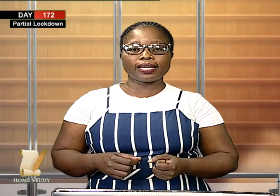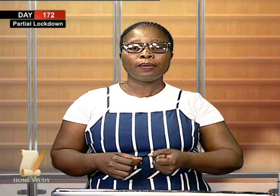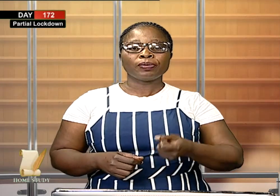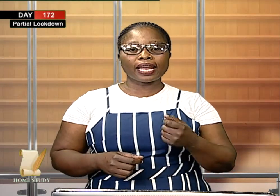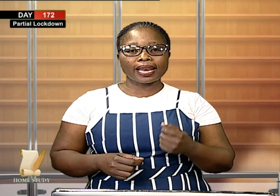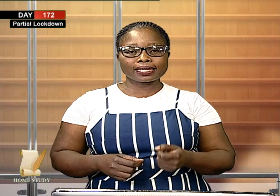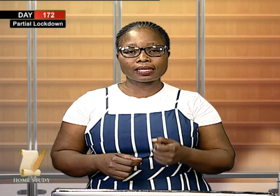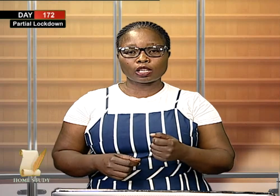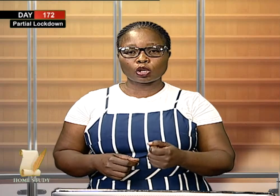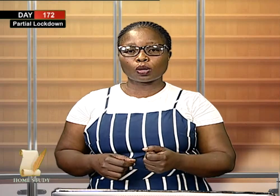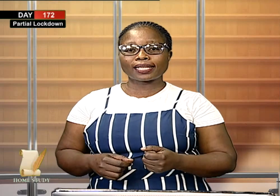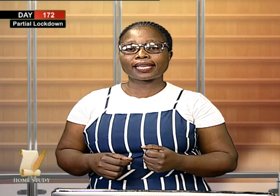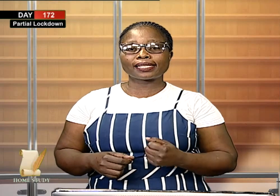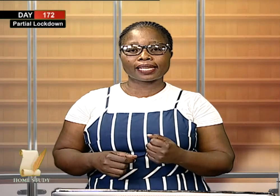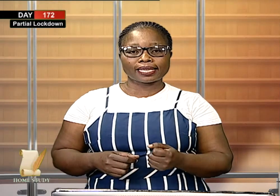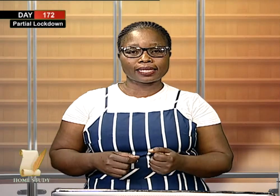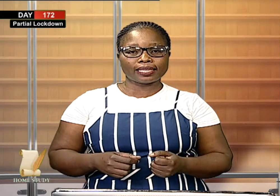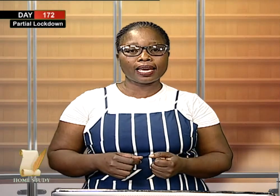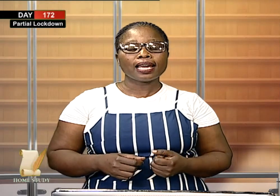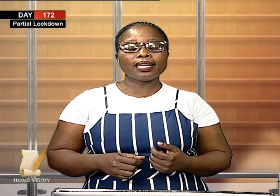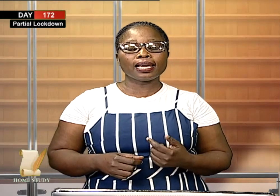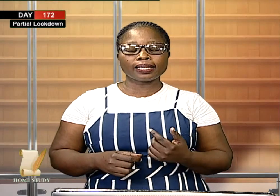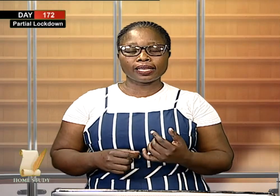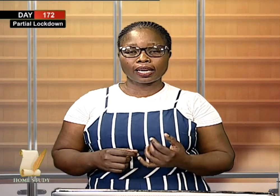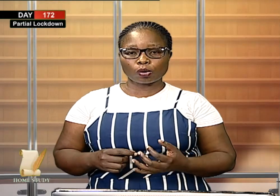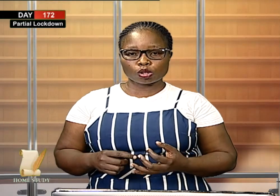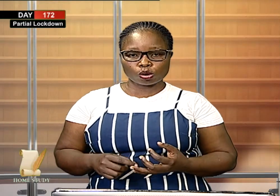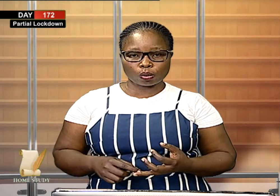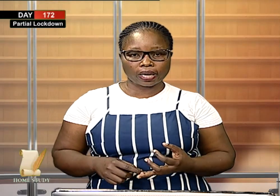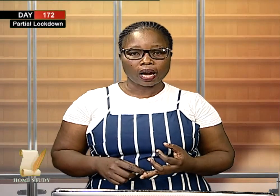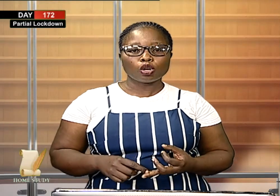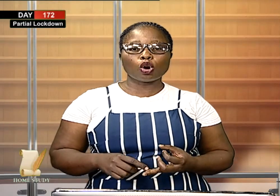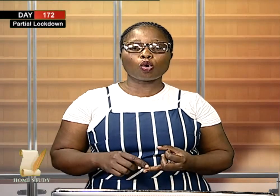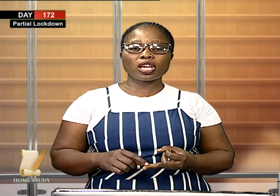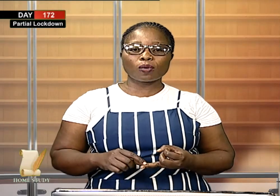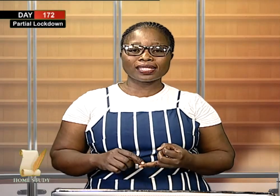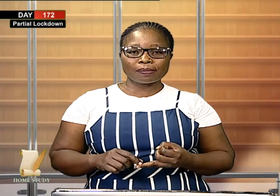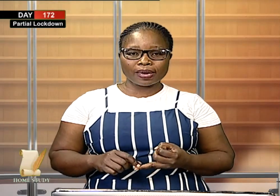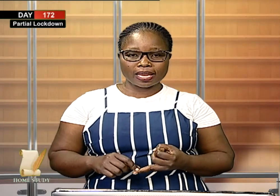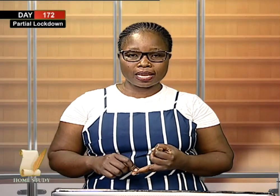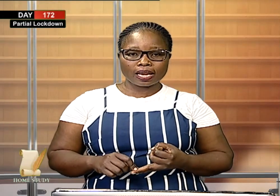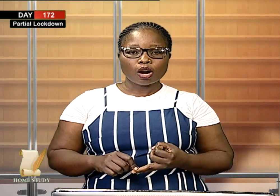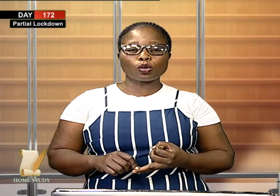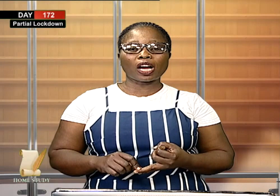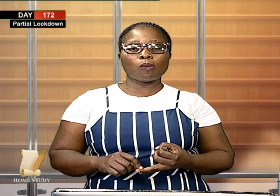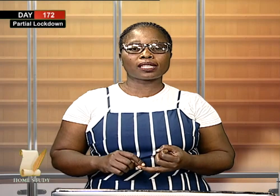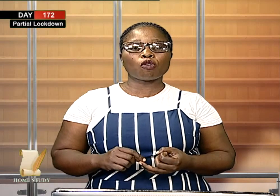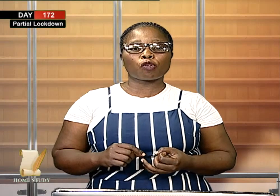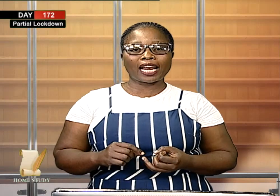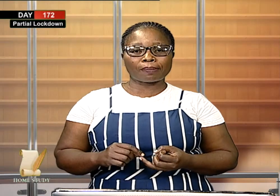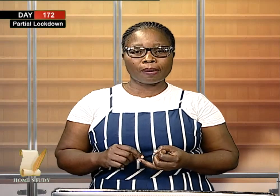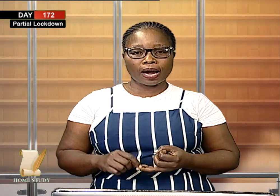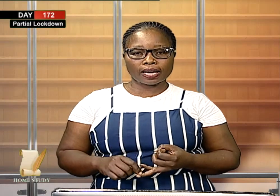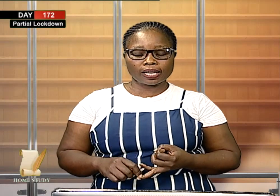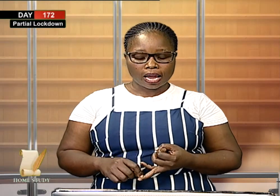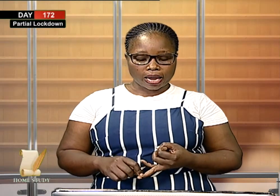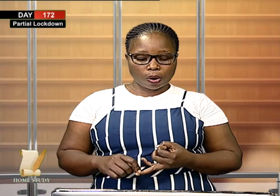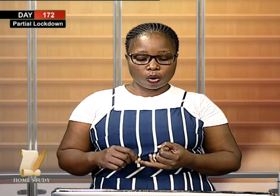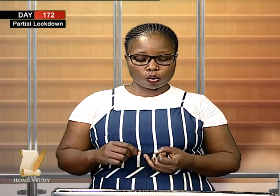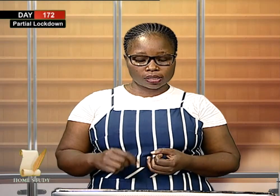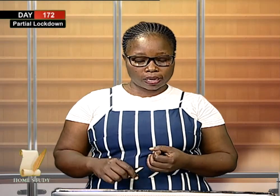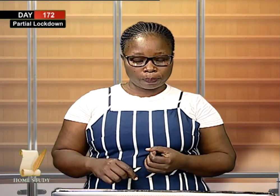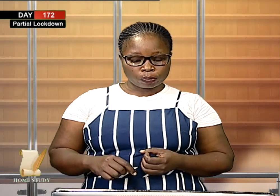iyahambelana yini nanasi isihloko lesengisikhethile lenginiketwe sona. Lokunye kwesibili utawube sewufola